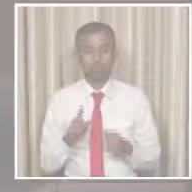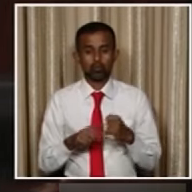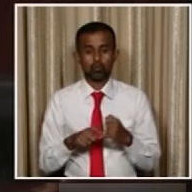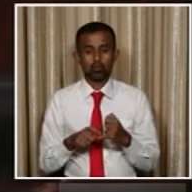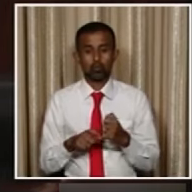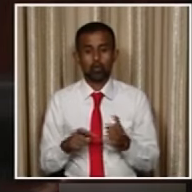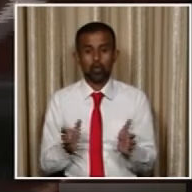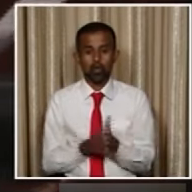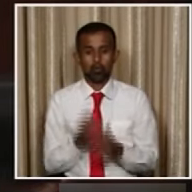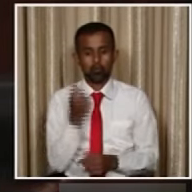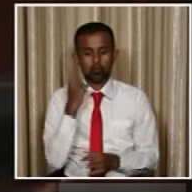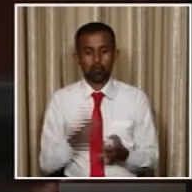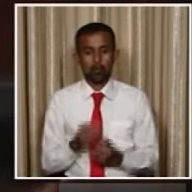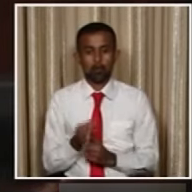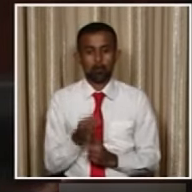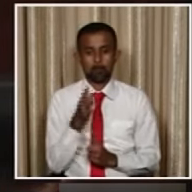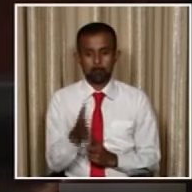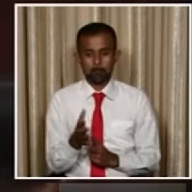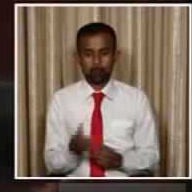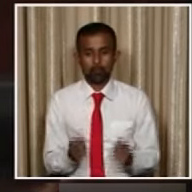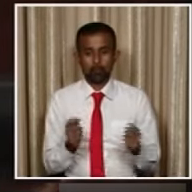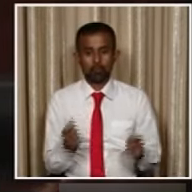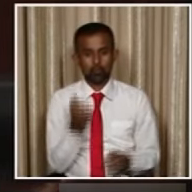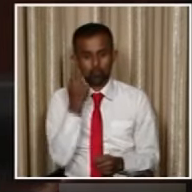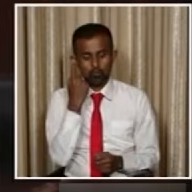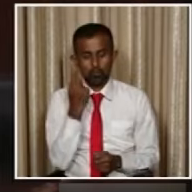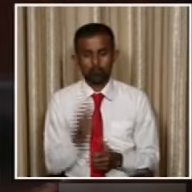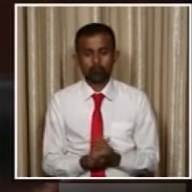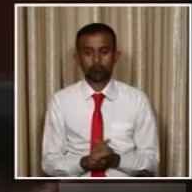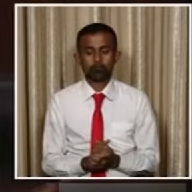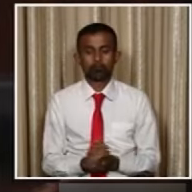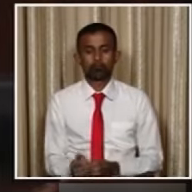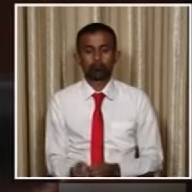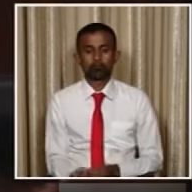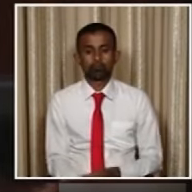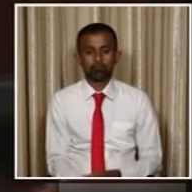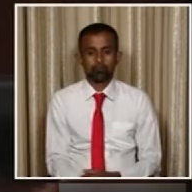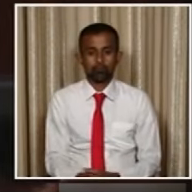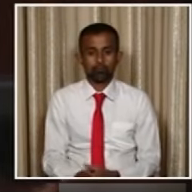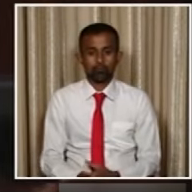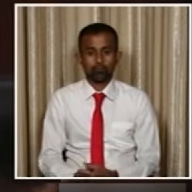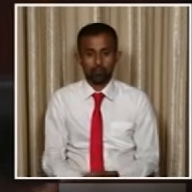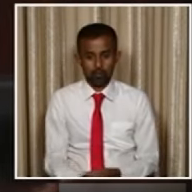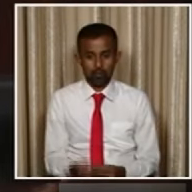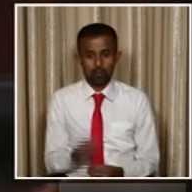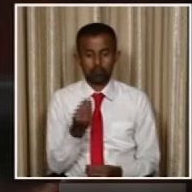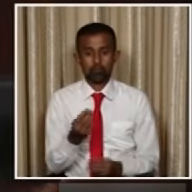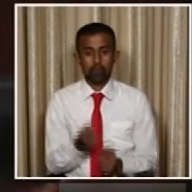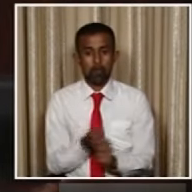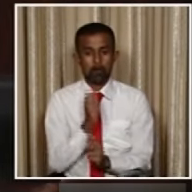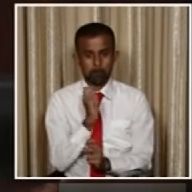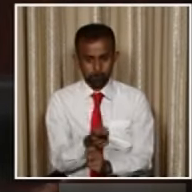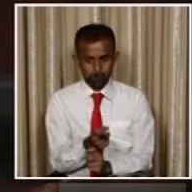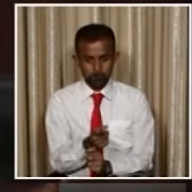යෝජනාව, ඒ වගේම සජිත් ප්‍රේමදාස මහත්තයා ගෙනල්ලා තියෙන යෝජනා, ඒ වගේම අද මේ ගෙනාපු සේවකයන්ගේ අවම වැටුප සංශෝධනය